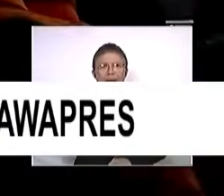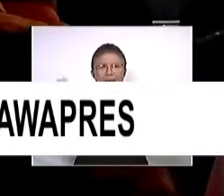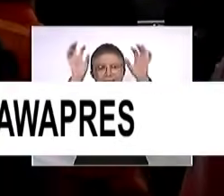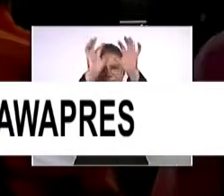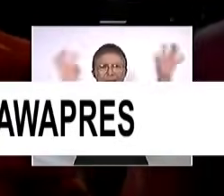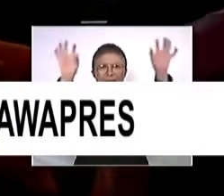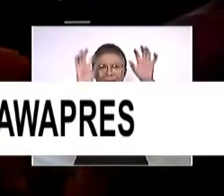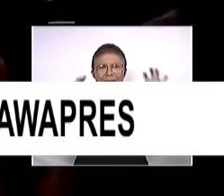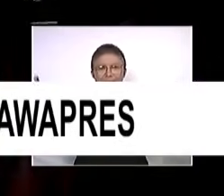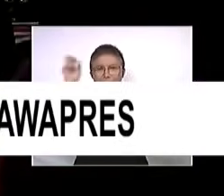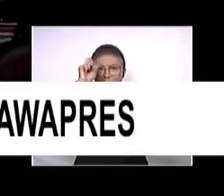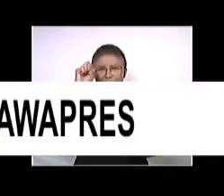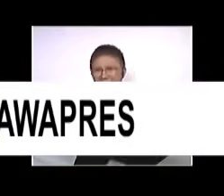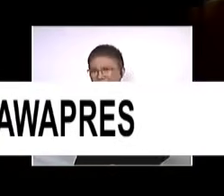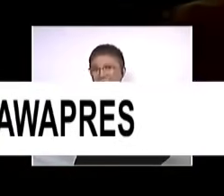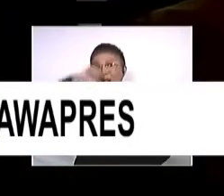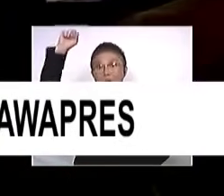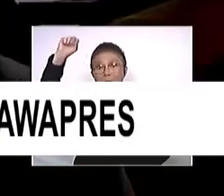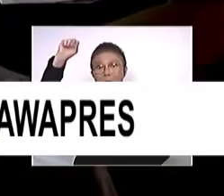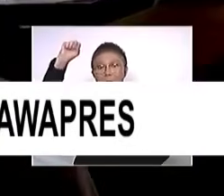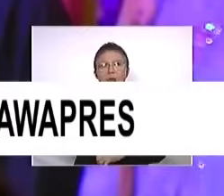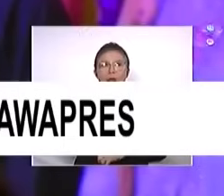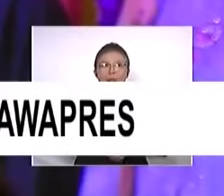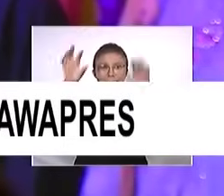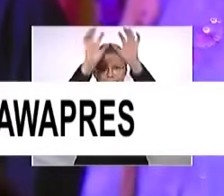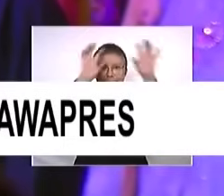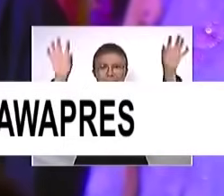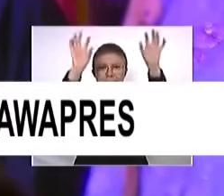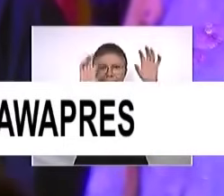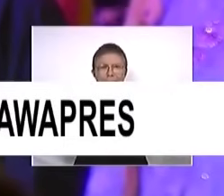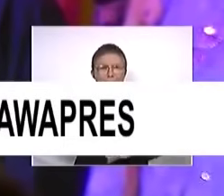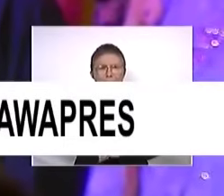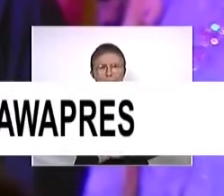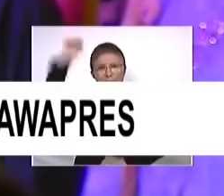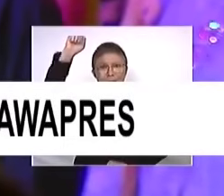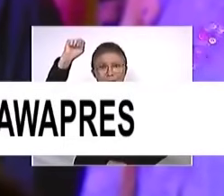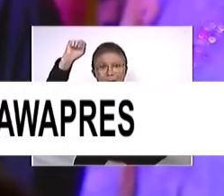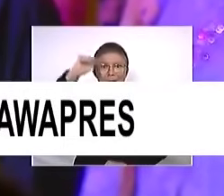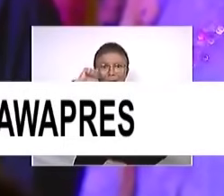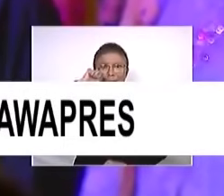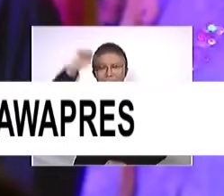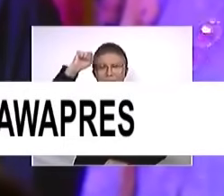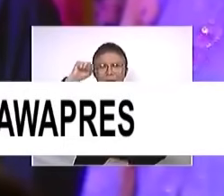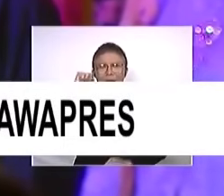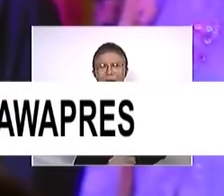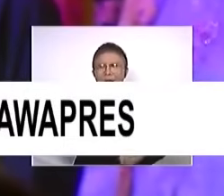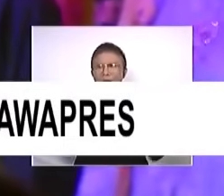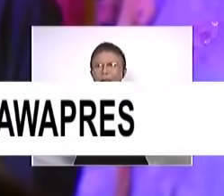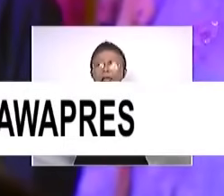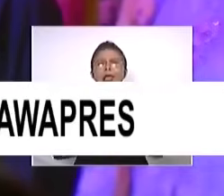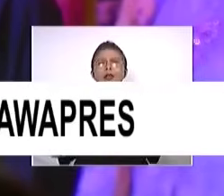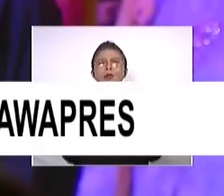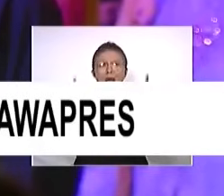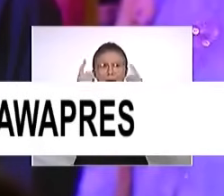kita ini kan kebanyakan melihat covernya saja melihat apa namanya sesuatu dari luarnya saja nah istilah-istilah yang tidak